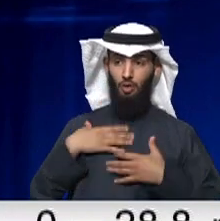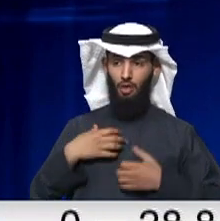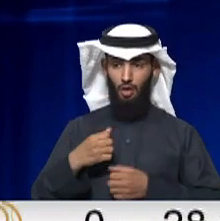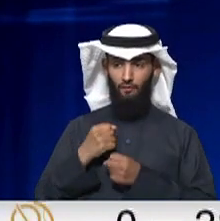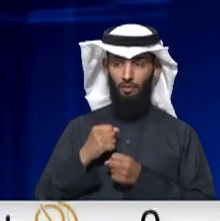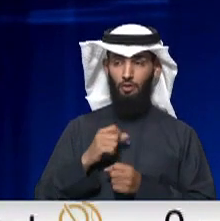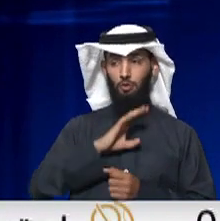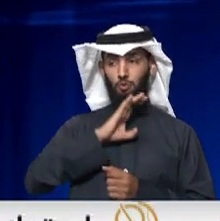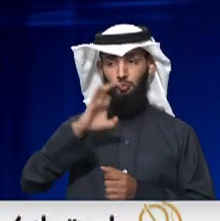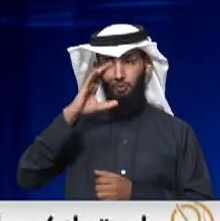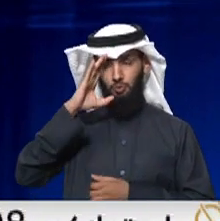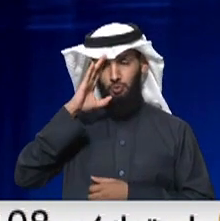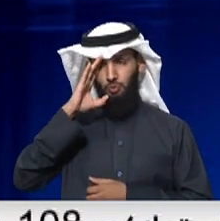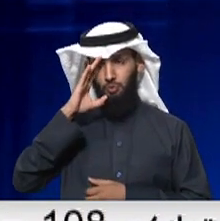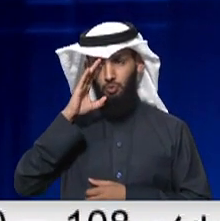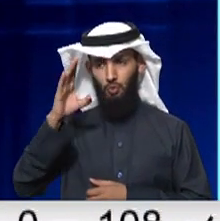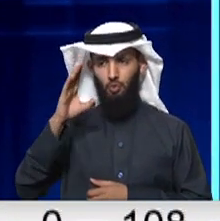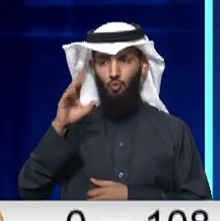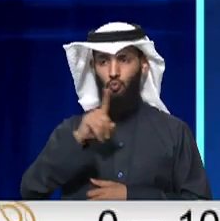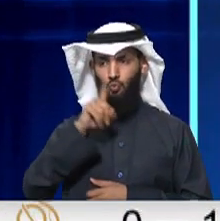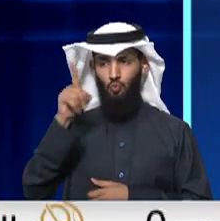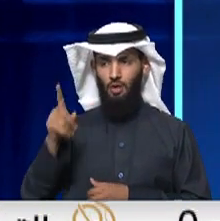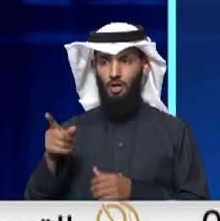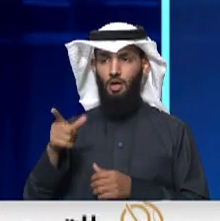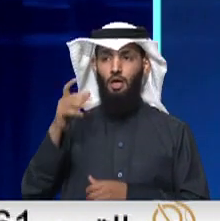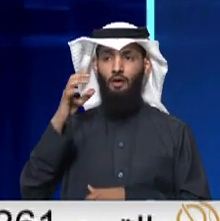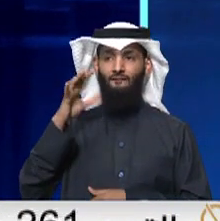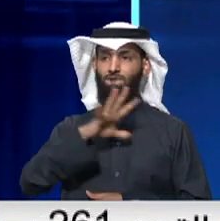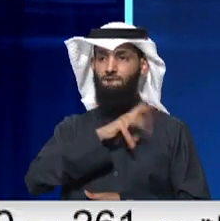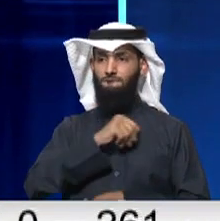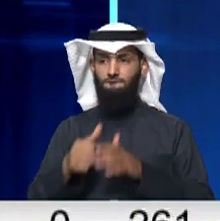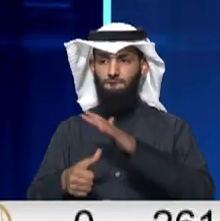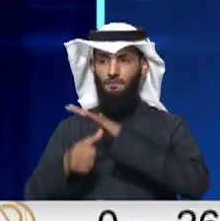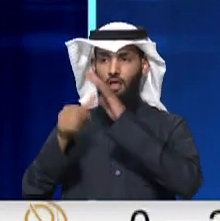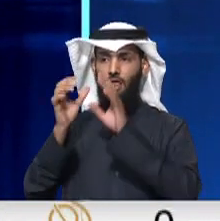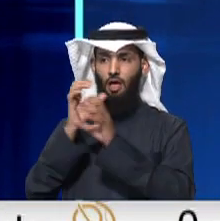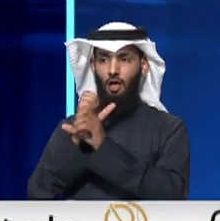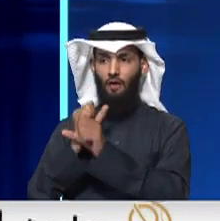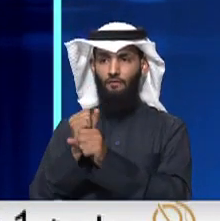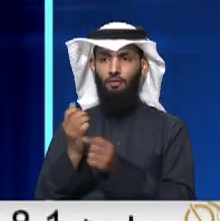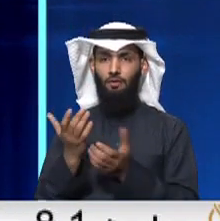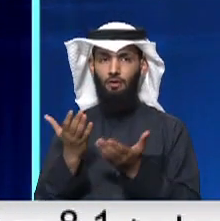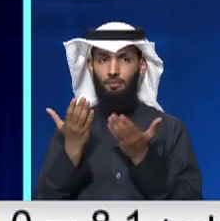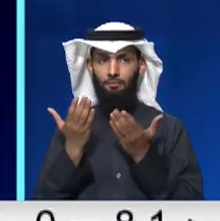طيب المشاعر، متمنيا لفخامته موفور الصحة ودوام العافية.